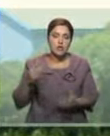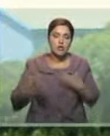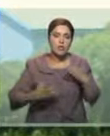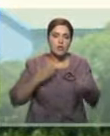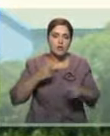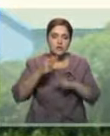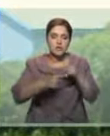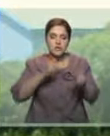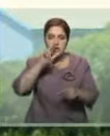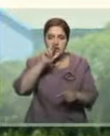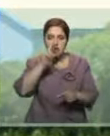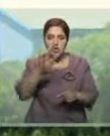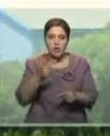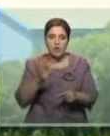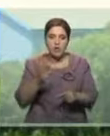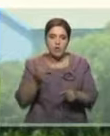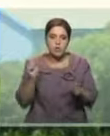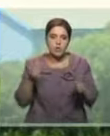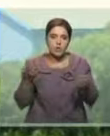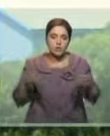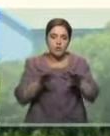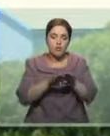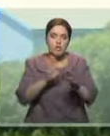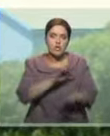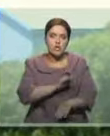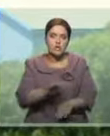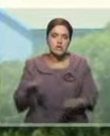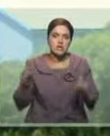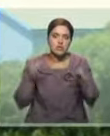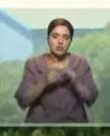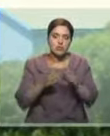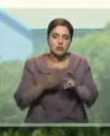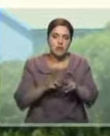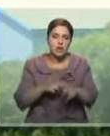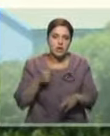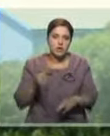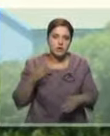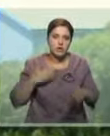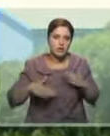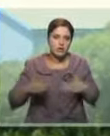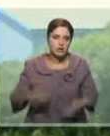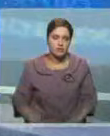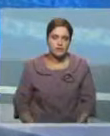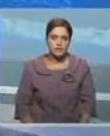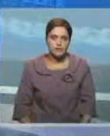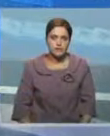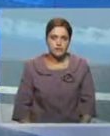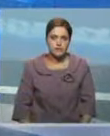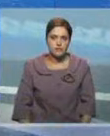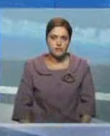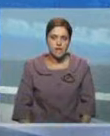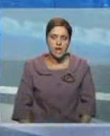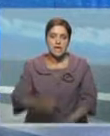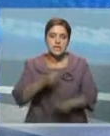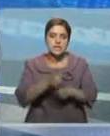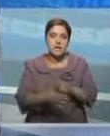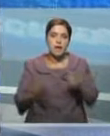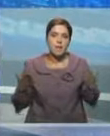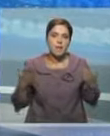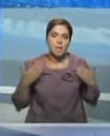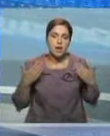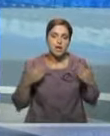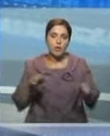через 3 года, возможно, вообще закроется данный детский дом. И это очень даже хорошо, и это радует нас всех. В Центральном парке культуры